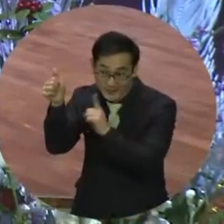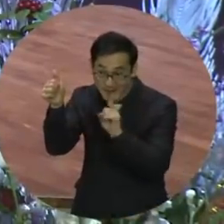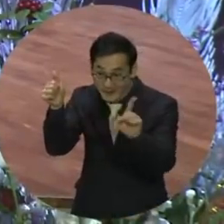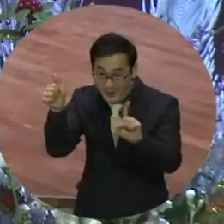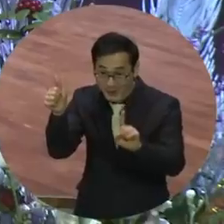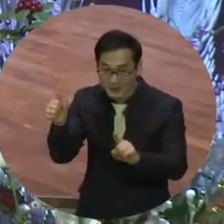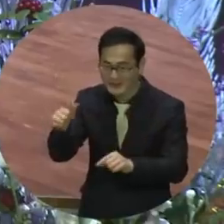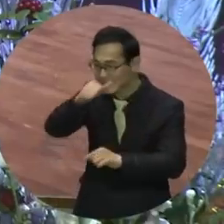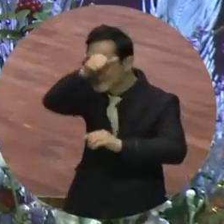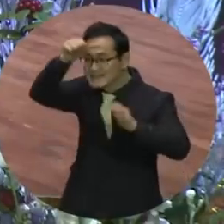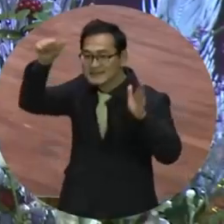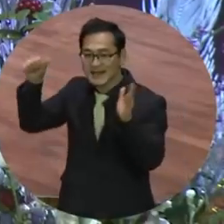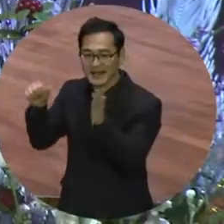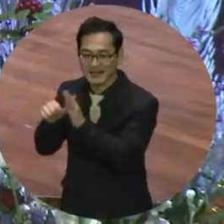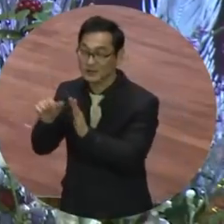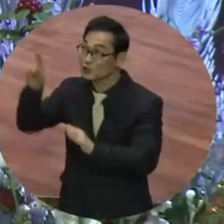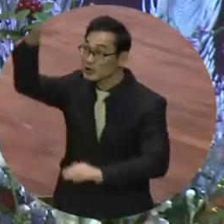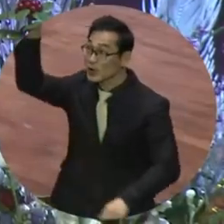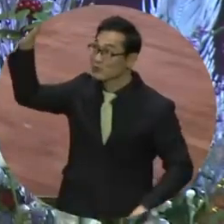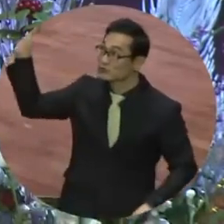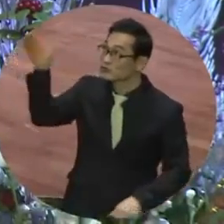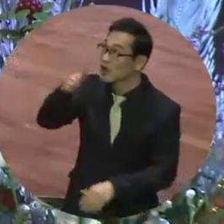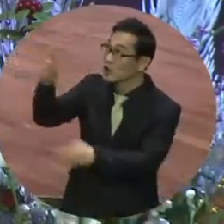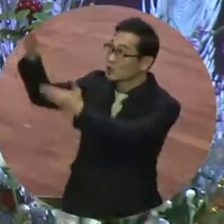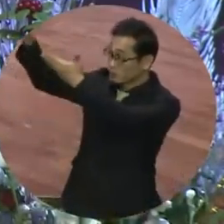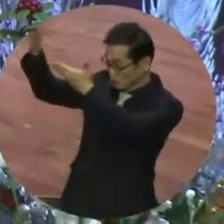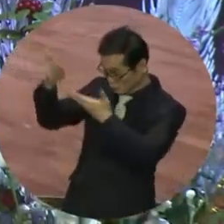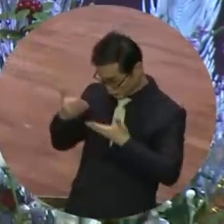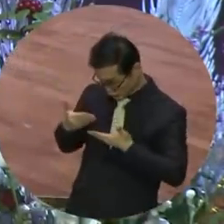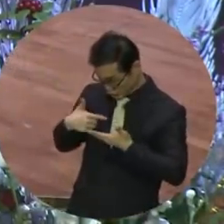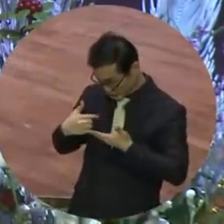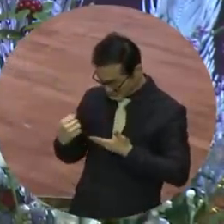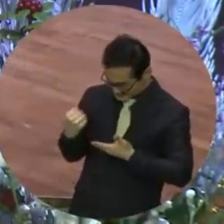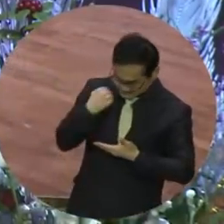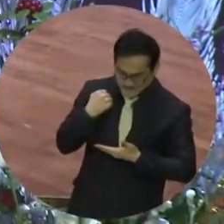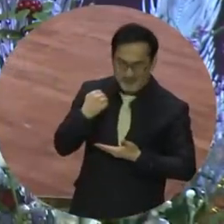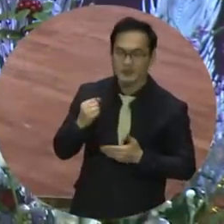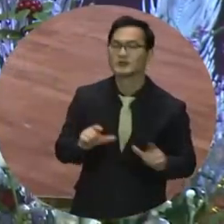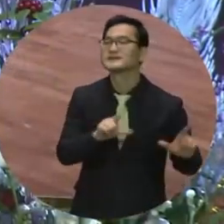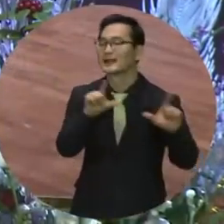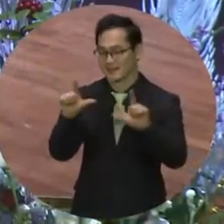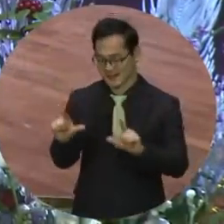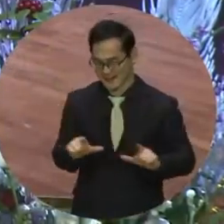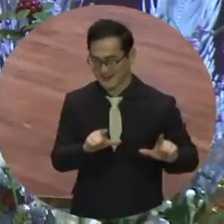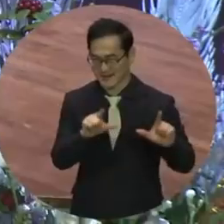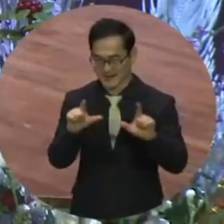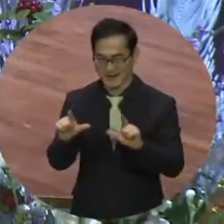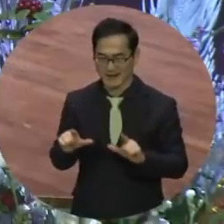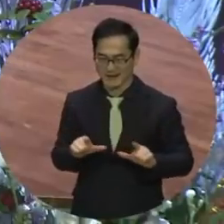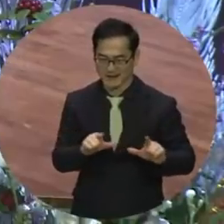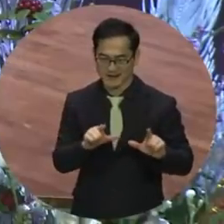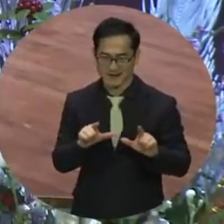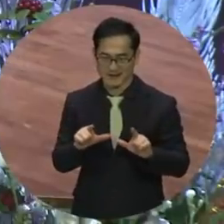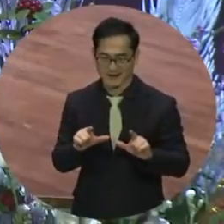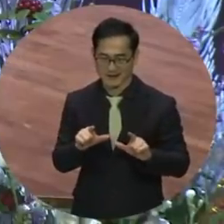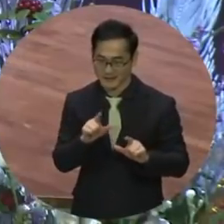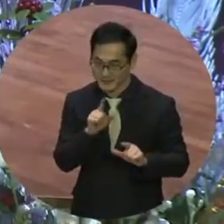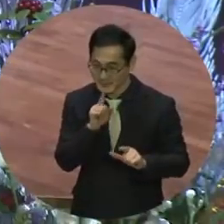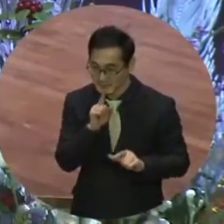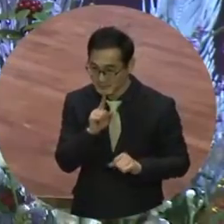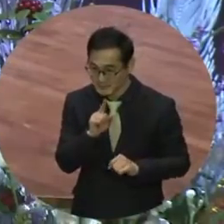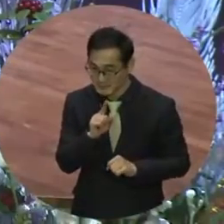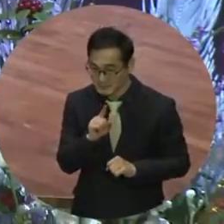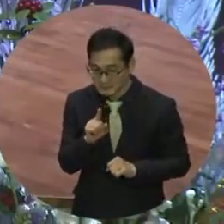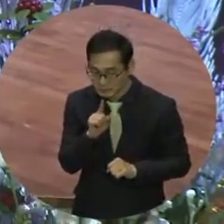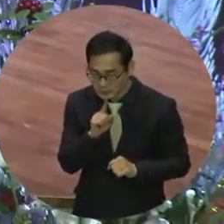위로부터 주어지는 힘에 의해서 움직인다 그랬어요. 위로부터 주어지는 힘에 의해서 움직인다. 이게 무슨